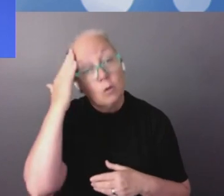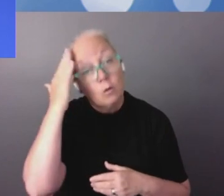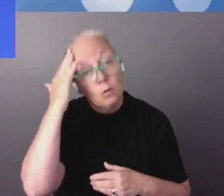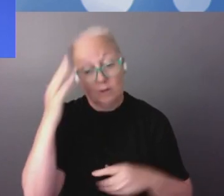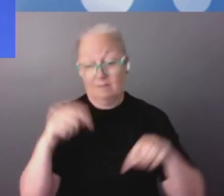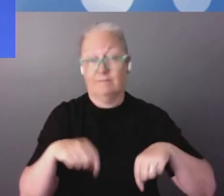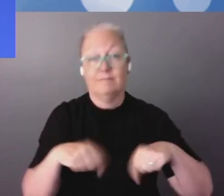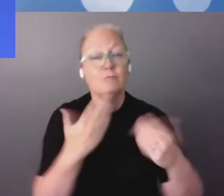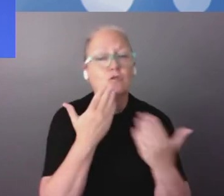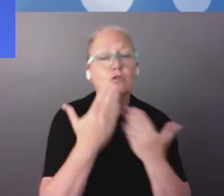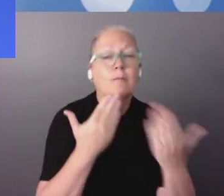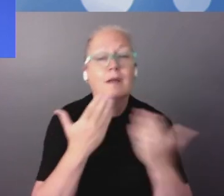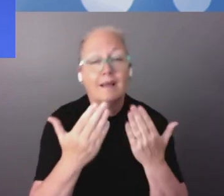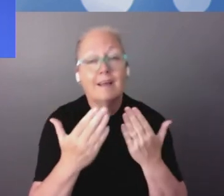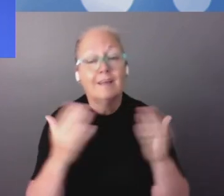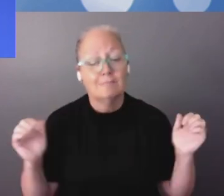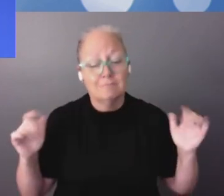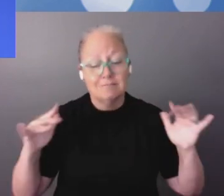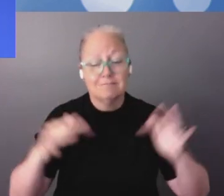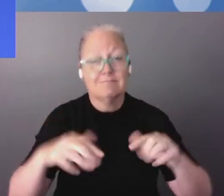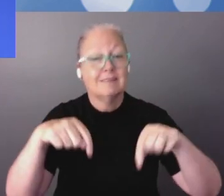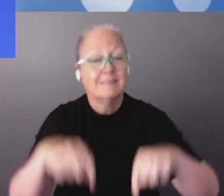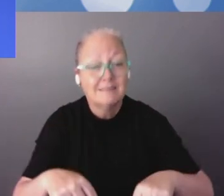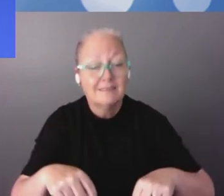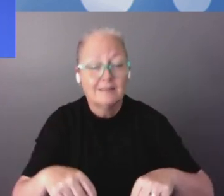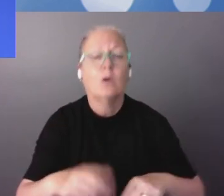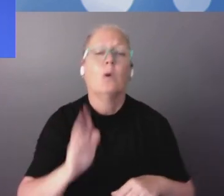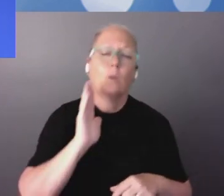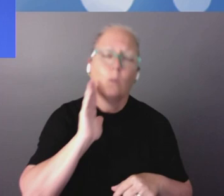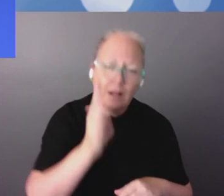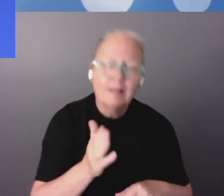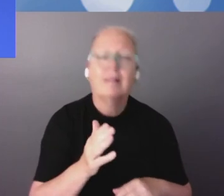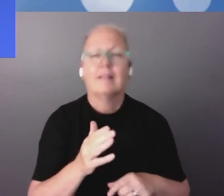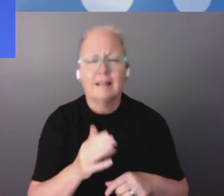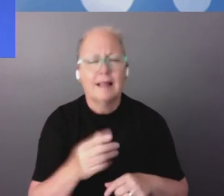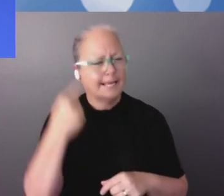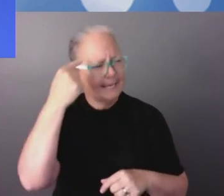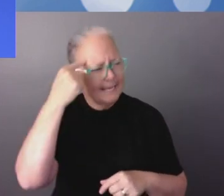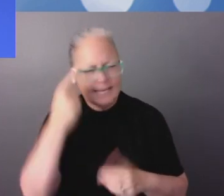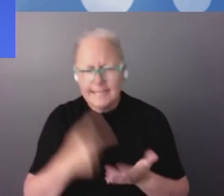саммит будет способствовать разработке новых решений и одновременно